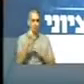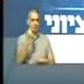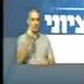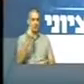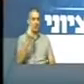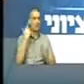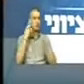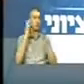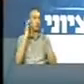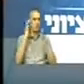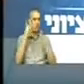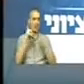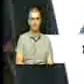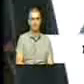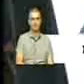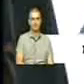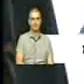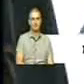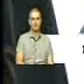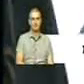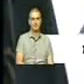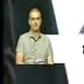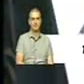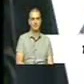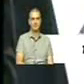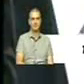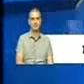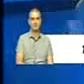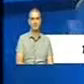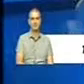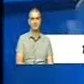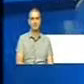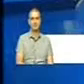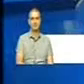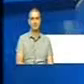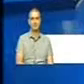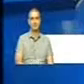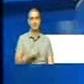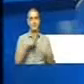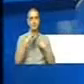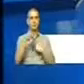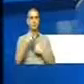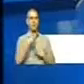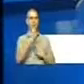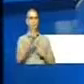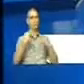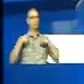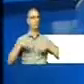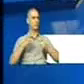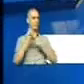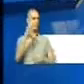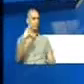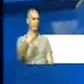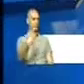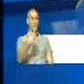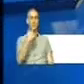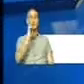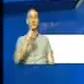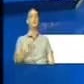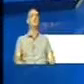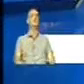שערורייה שאין כדוגמתה. בוא נחזרים אליך, ואני רוצה לשאול אותך, אומר כאן יושב ראש המפלגה שלך, יש הזדמנות היסטורית